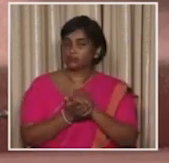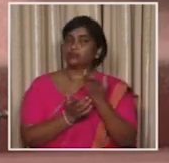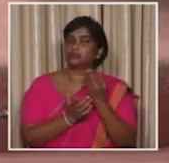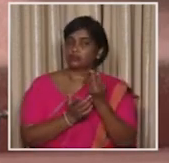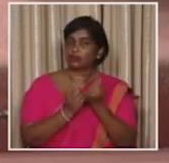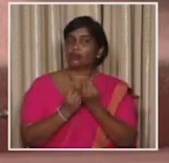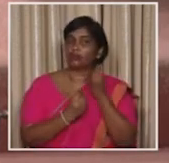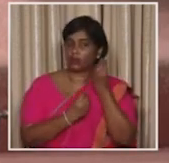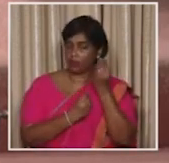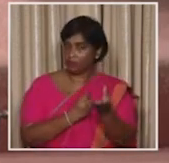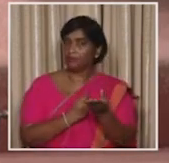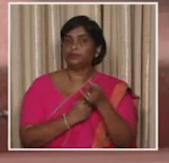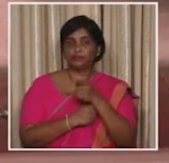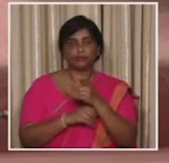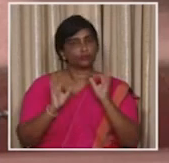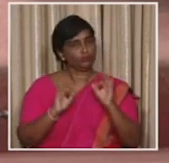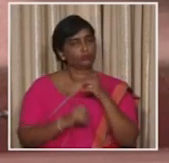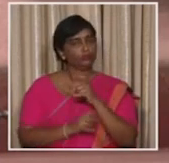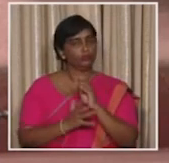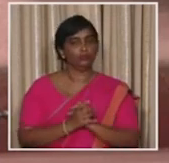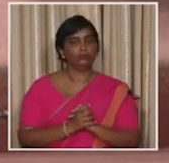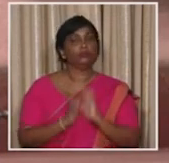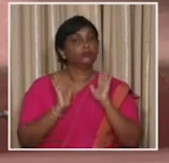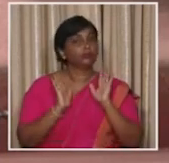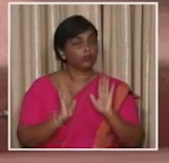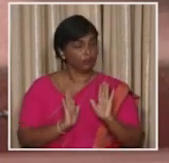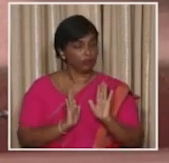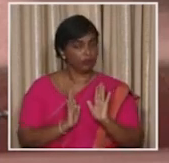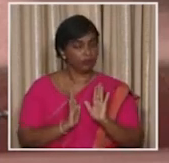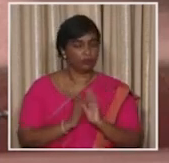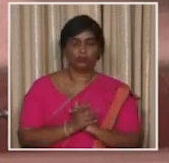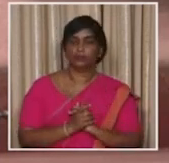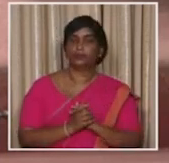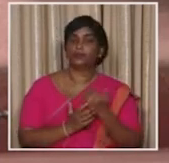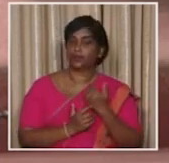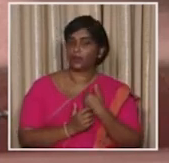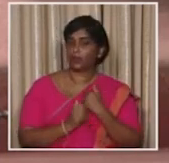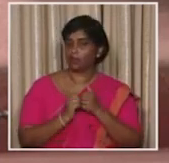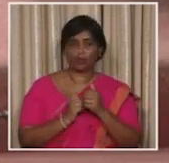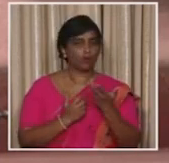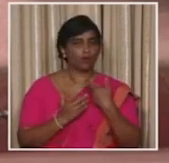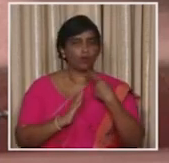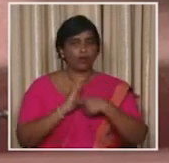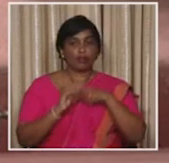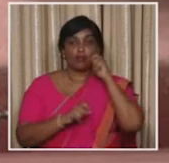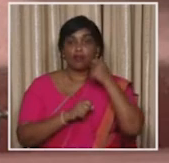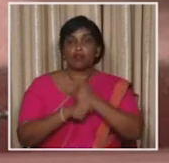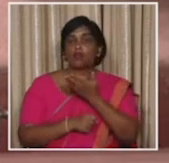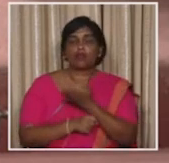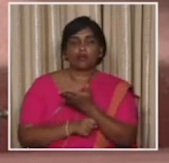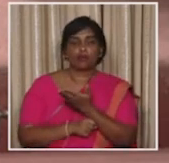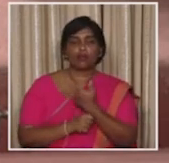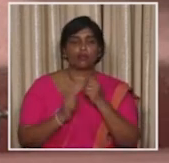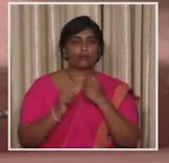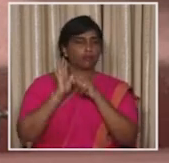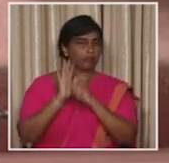கூறியிருக்கின்றார். ஆனால் நீங்கள் பாகுபாடு காட்டி இது இந்து இங்கே